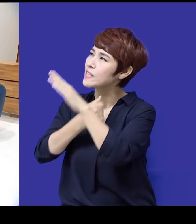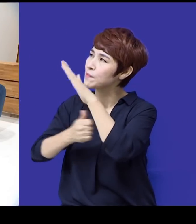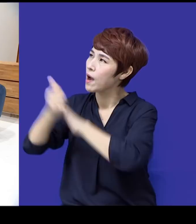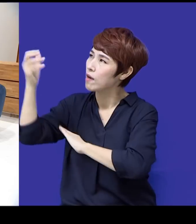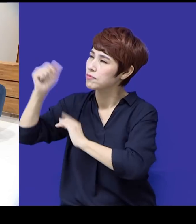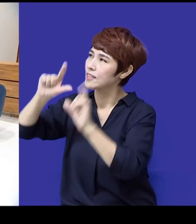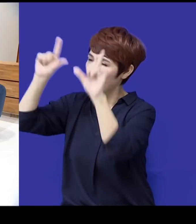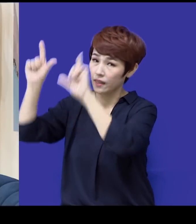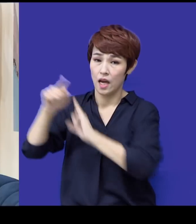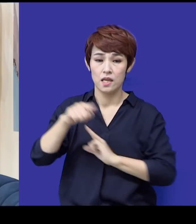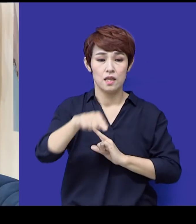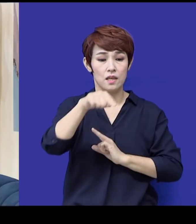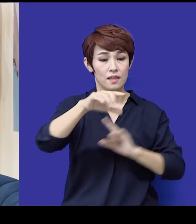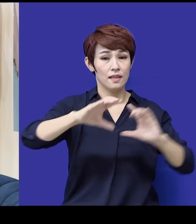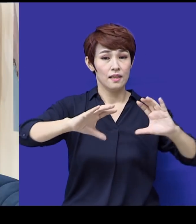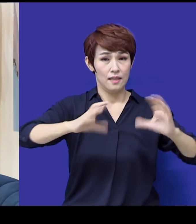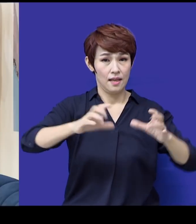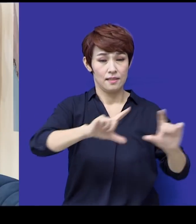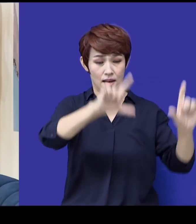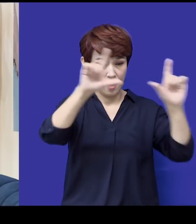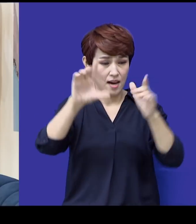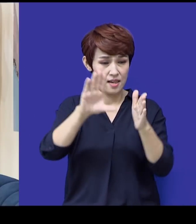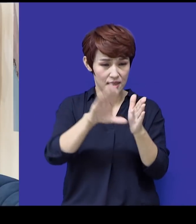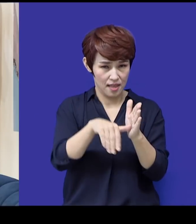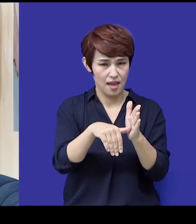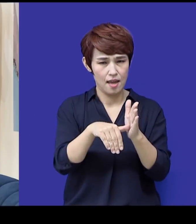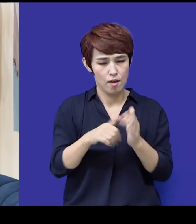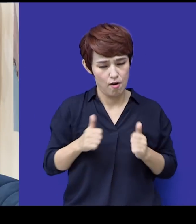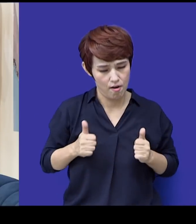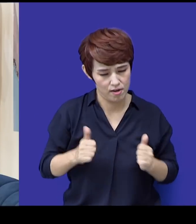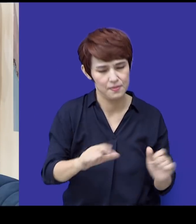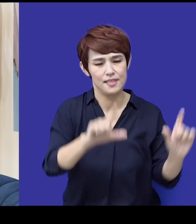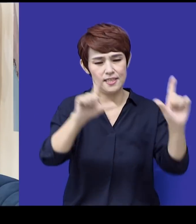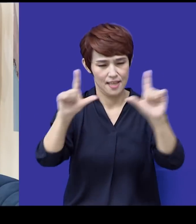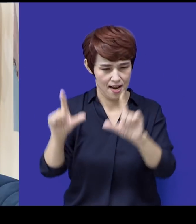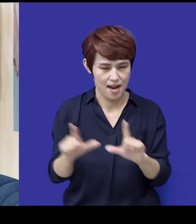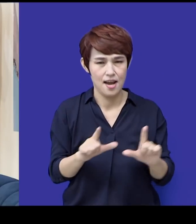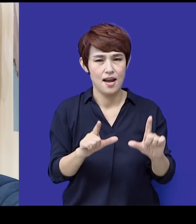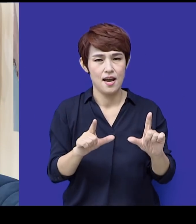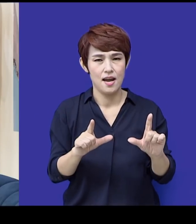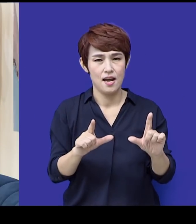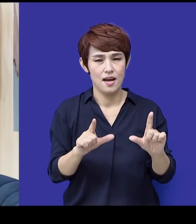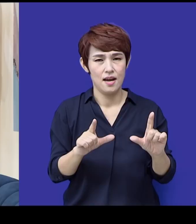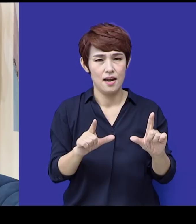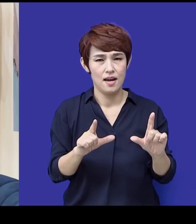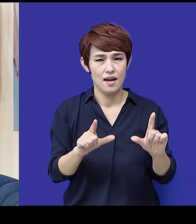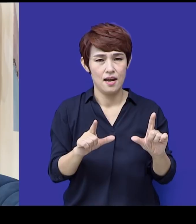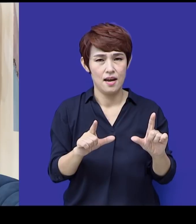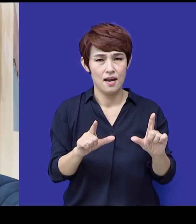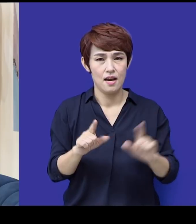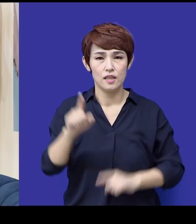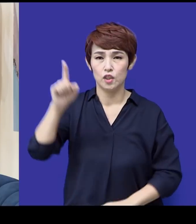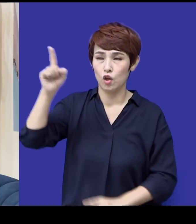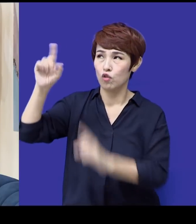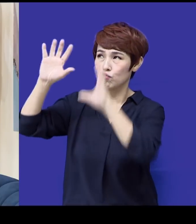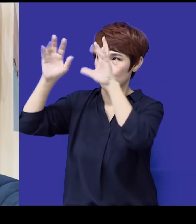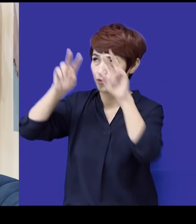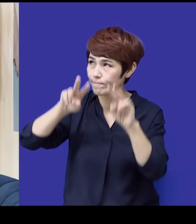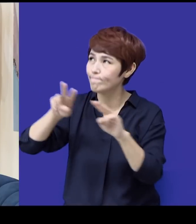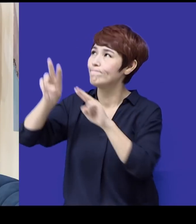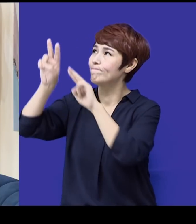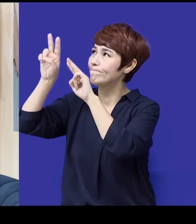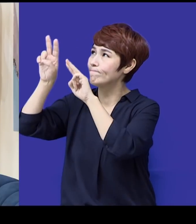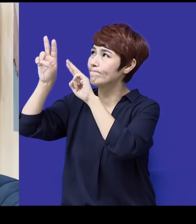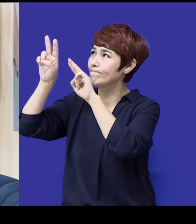다해서 살고 천국만 보고 막 나는 몰라 이 땅은 그게 아니라 네. 천국을 바라보면서 이